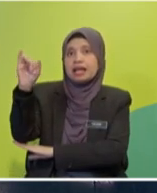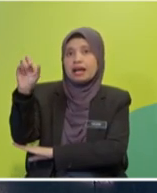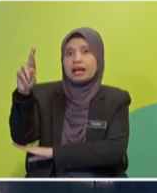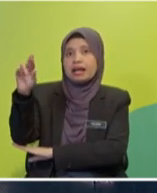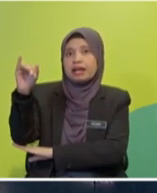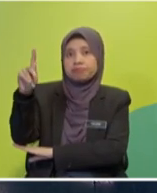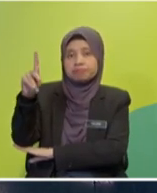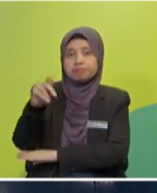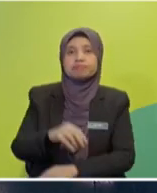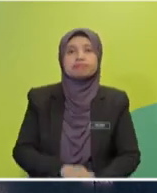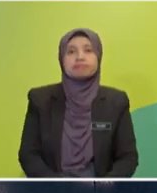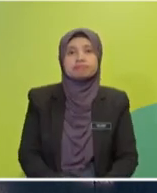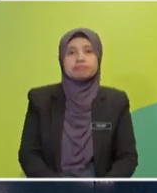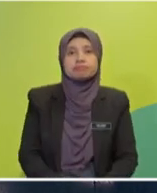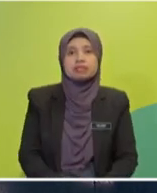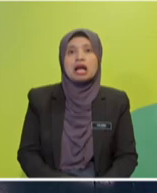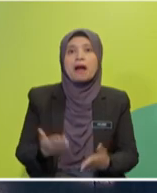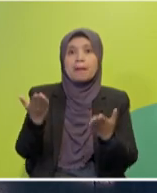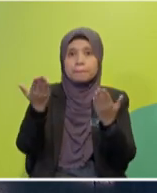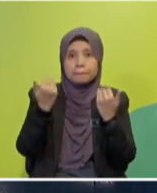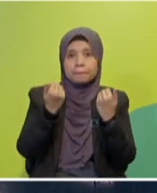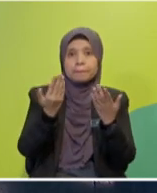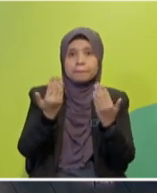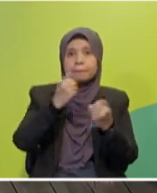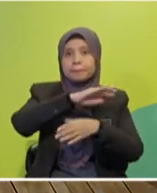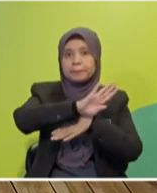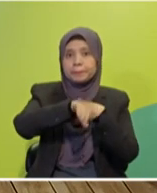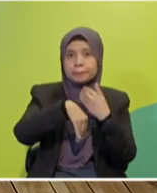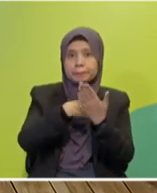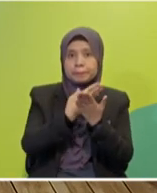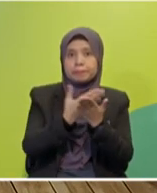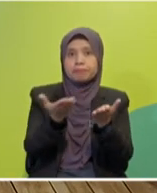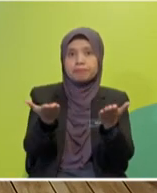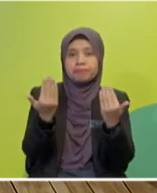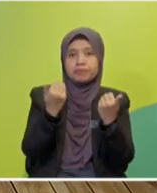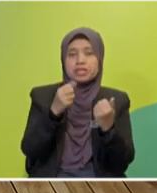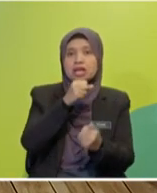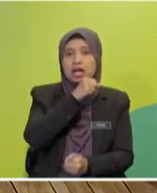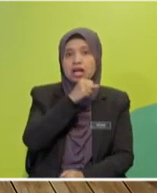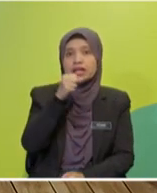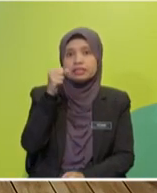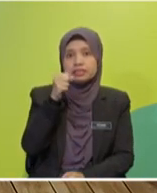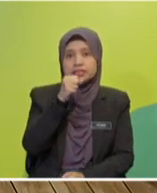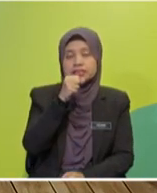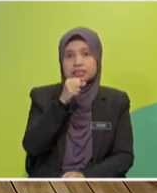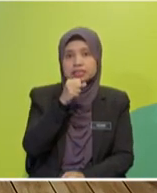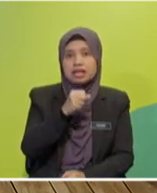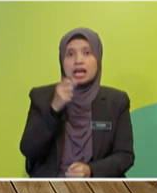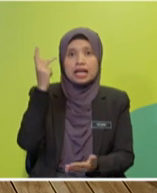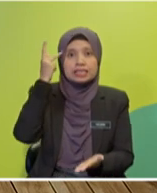Satu, dua, mula. Mari semua, mari nyanyi.